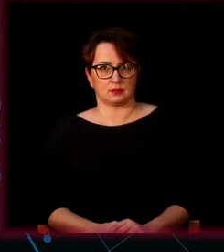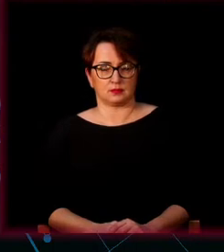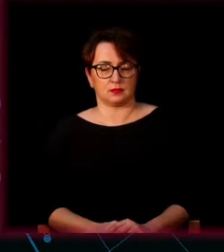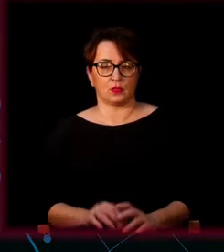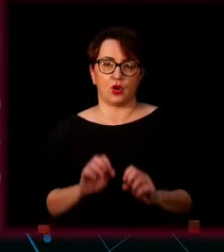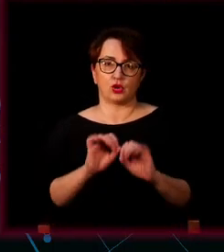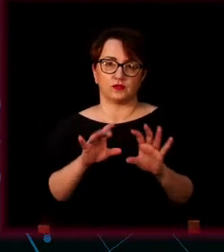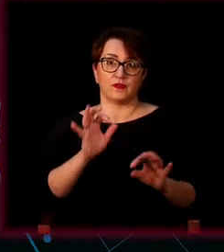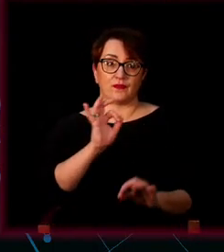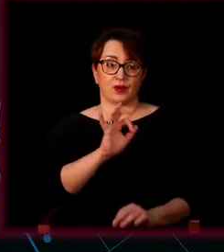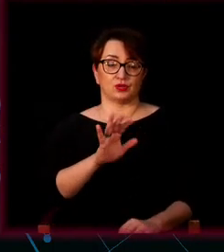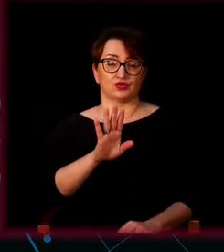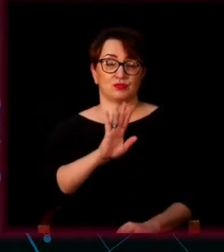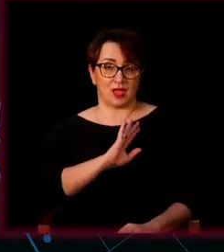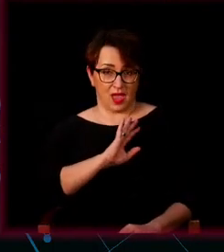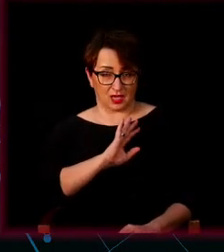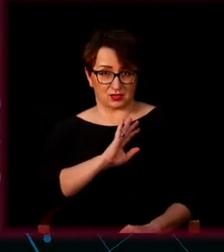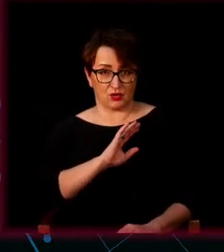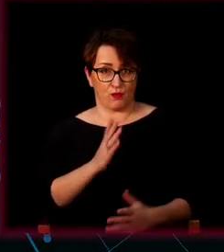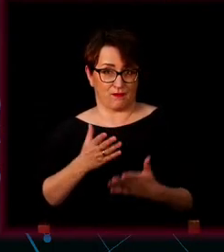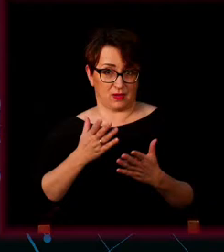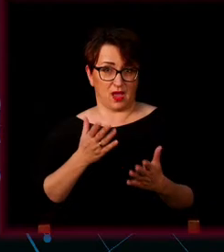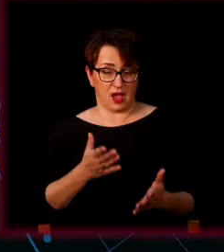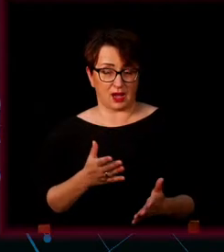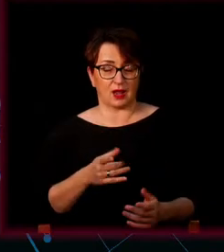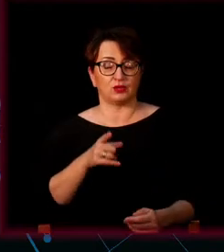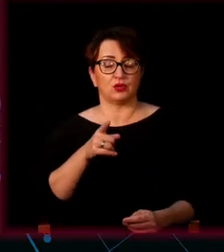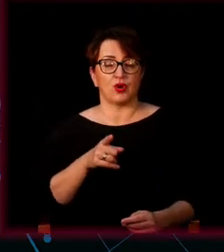I oczywiście ta jego śmierć, to jego poświęcenie jest też wynikiem